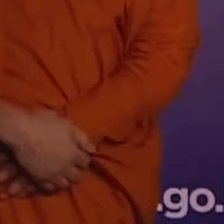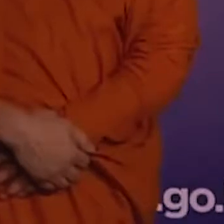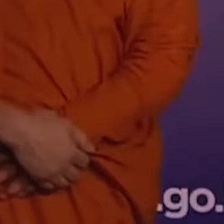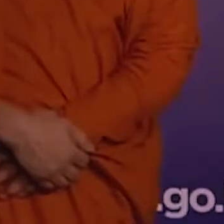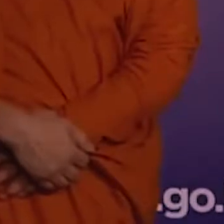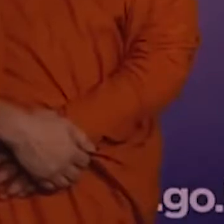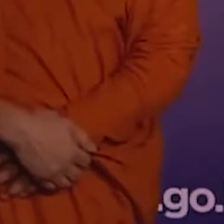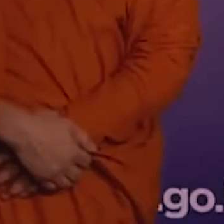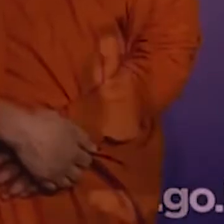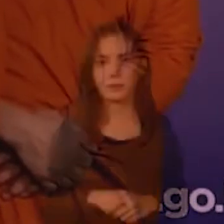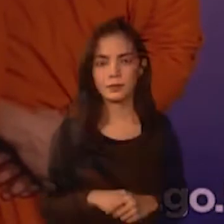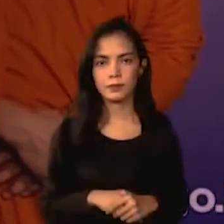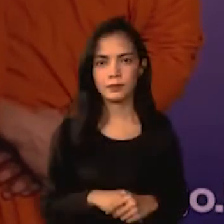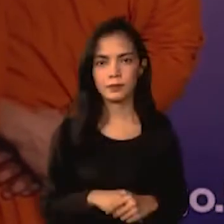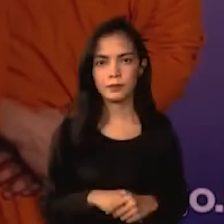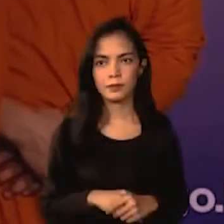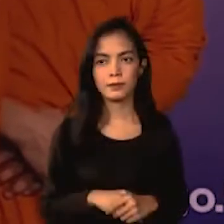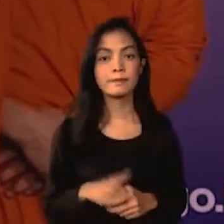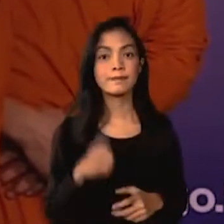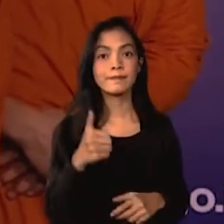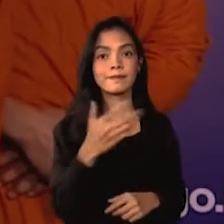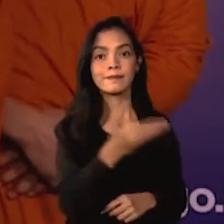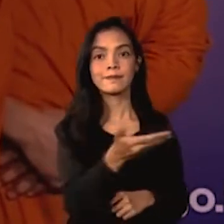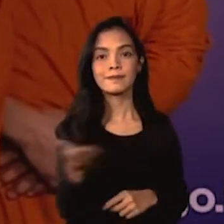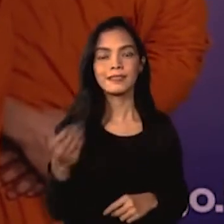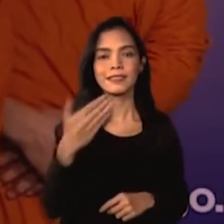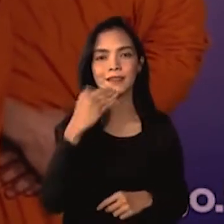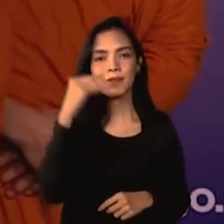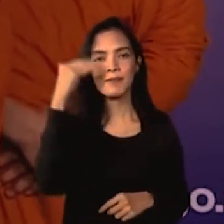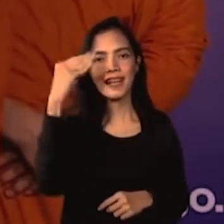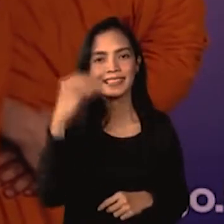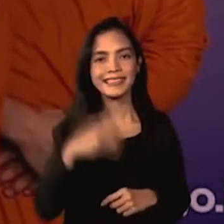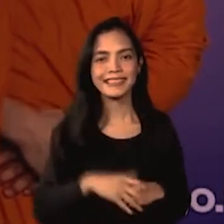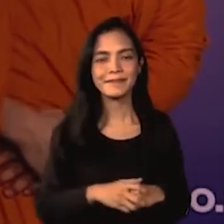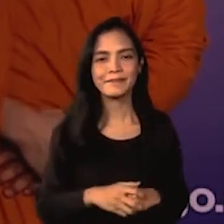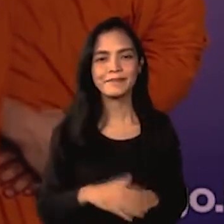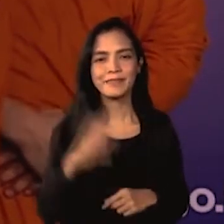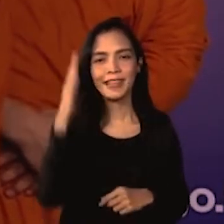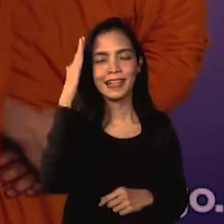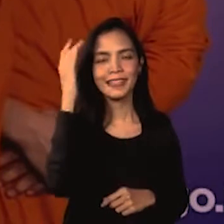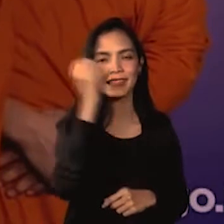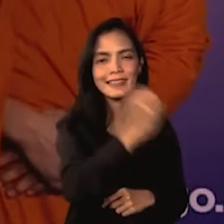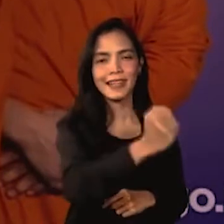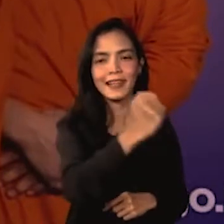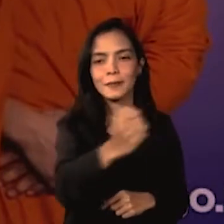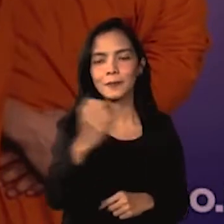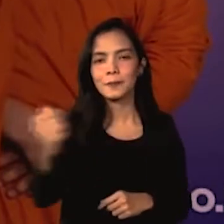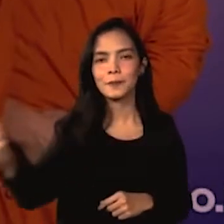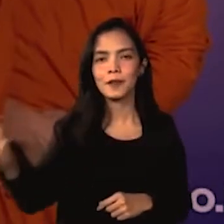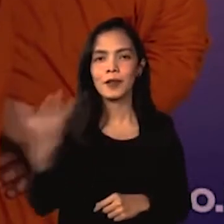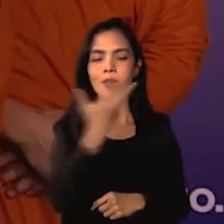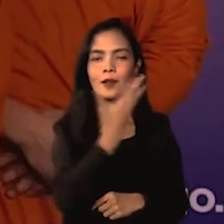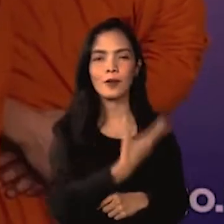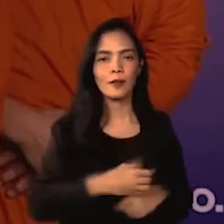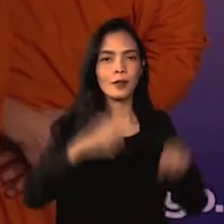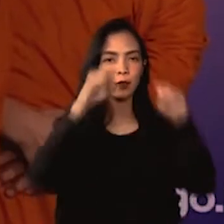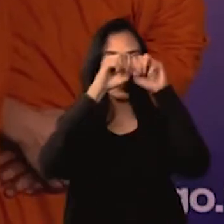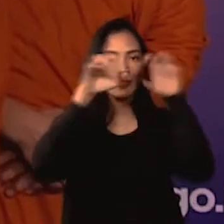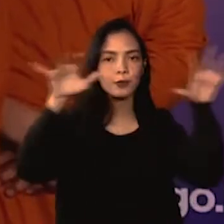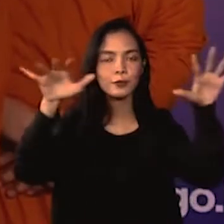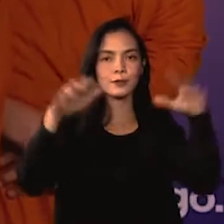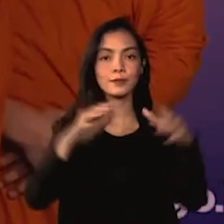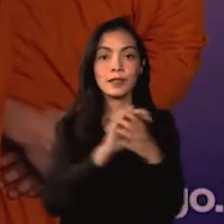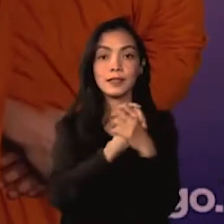Selamat pagi rekan-rekan media dan para pemirsa. Assalamualaikum warahmatullahi